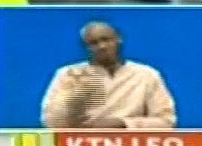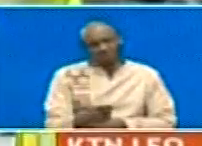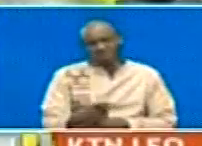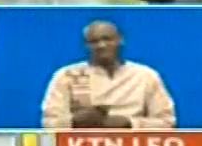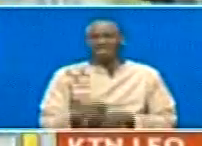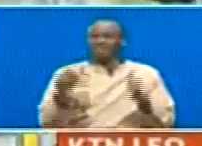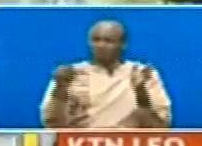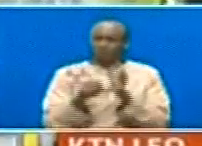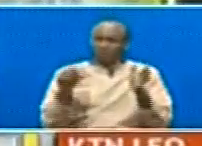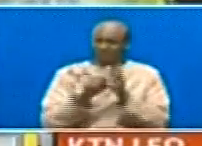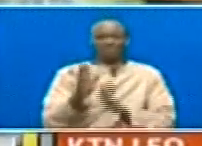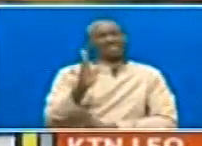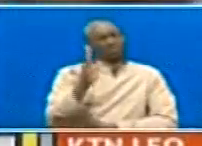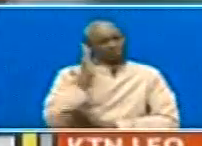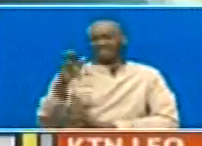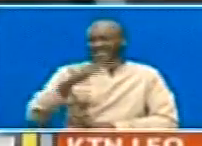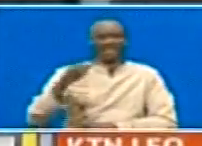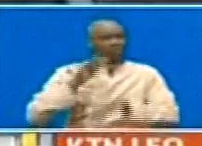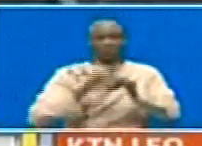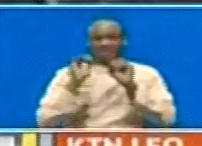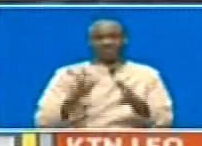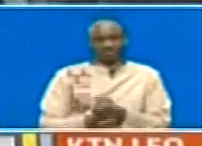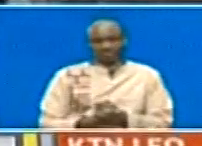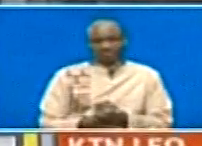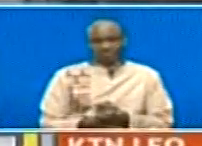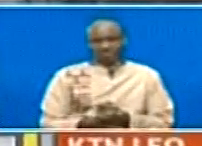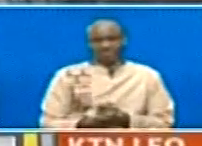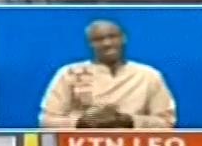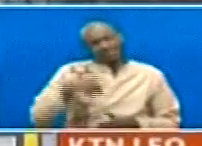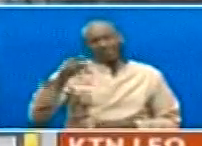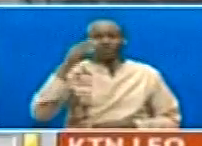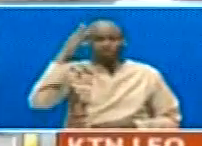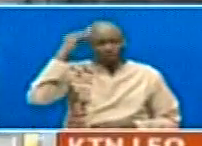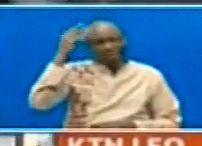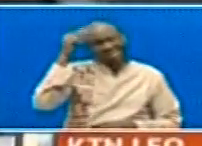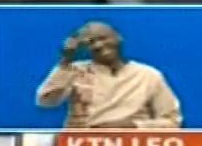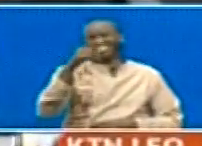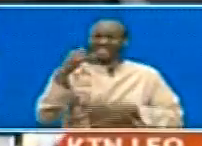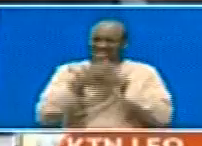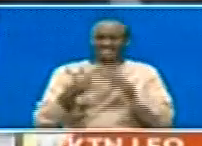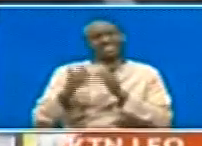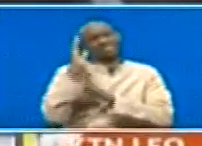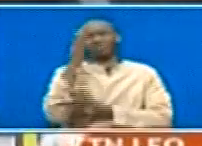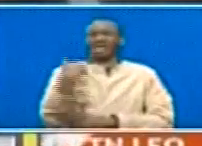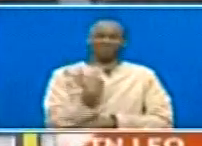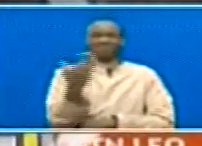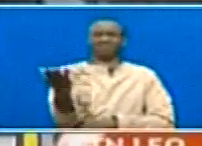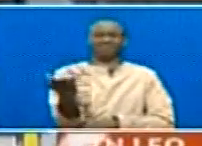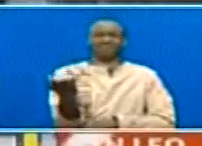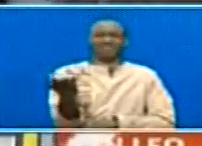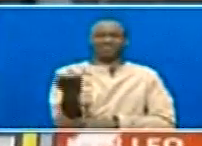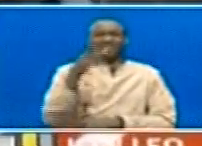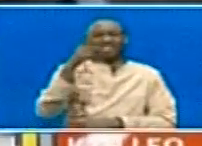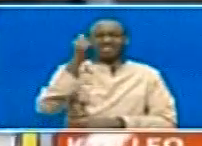nzima la ukosefu wa usalama katika eneo hili. Unapatia Somalia ambaye ni nchi nyingine usalama, Kismayu